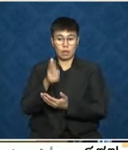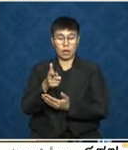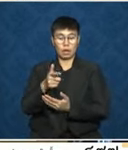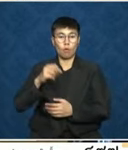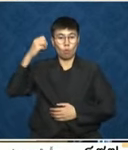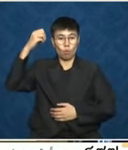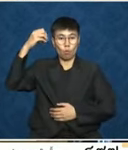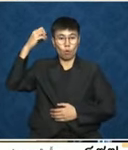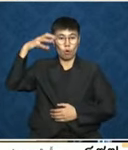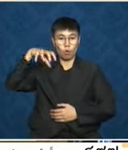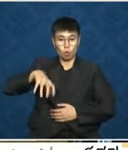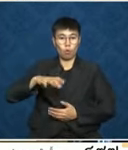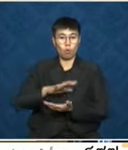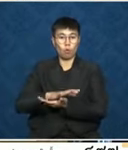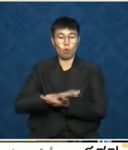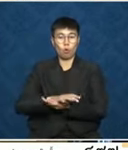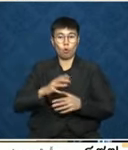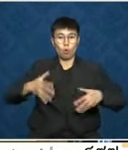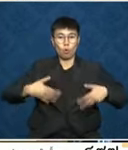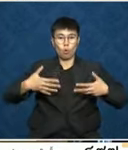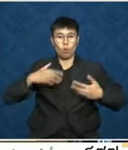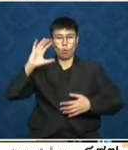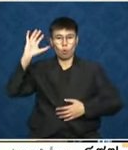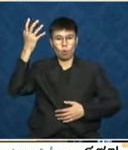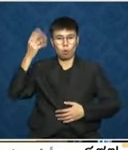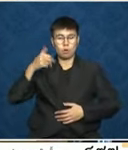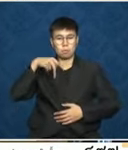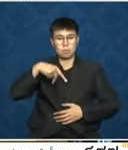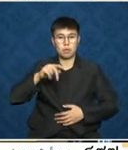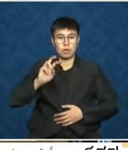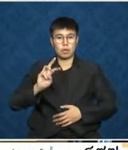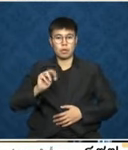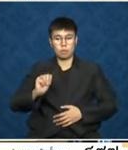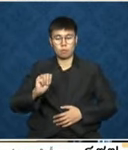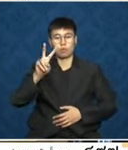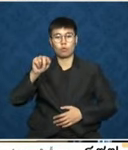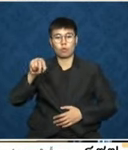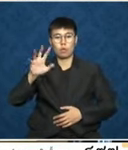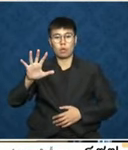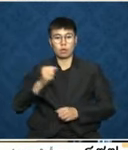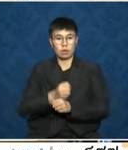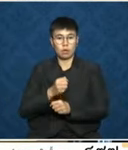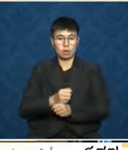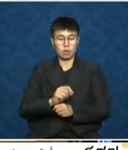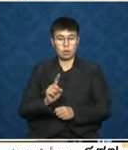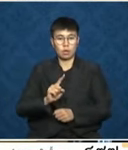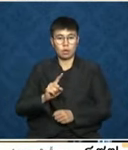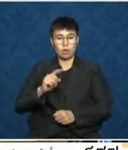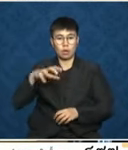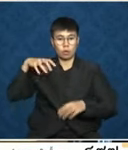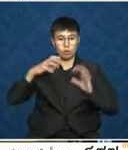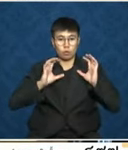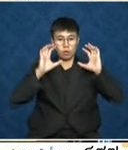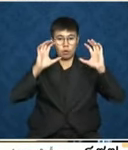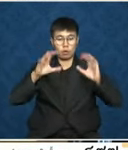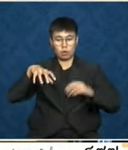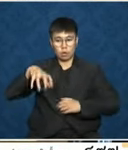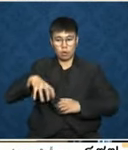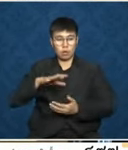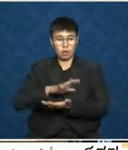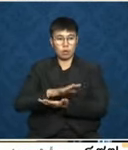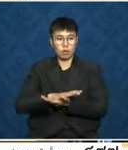เนื่องจากสถานการณ์โลกร้อนแล้วก็ฝุ่น PM 2.5ค่ะทำให้หน่วยงานของรัฐโดยเฉพาะสถานศึกษาในเขตเมืองที่